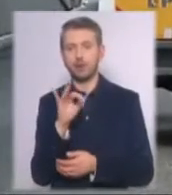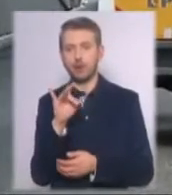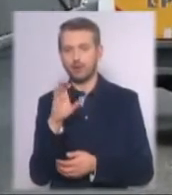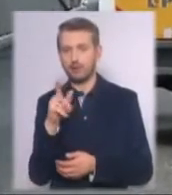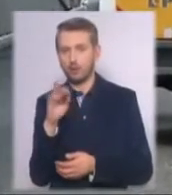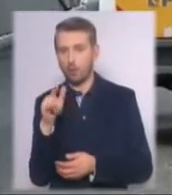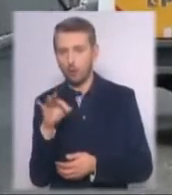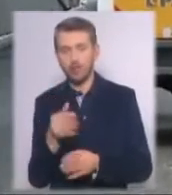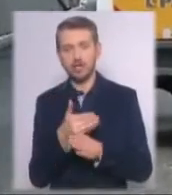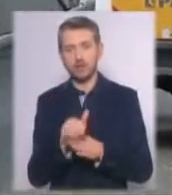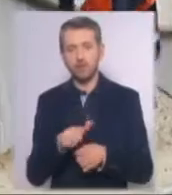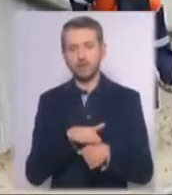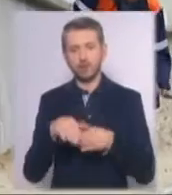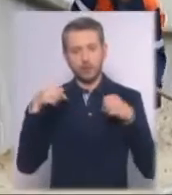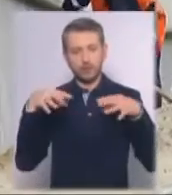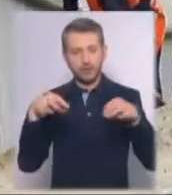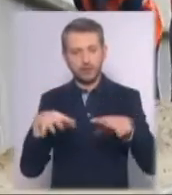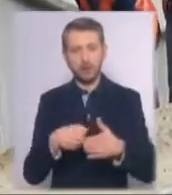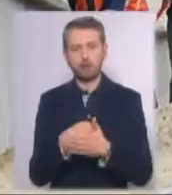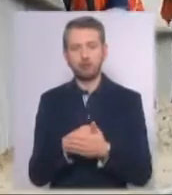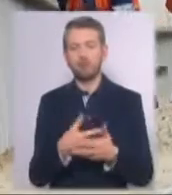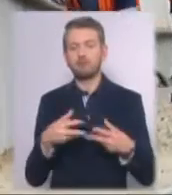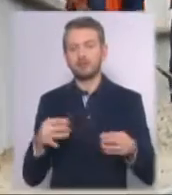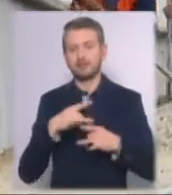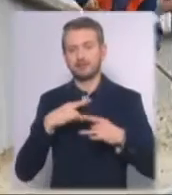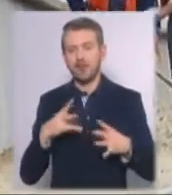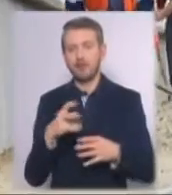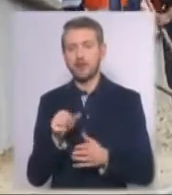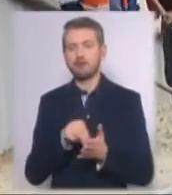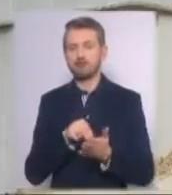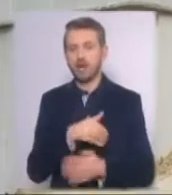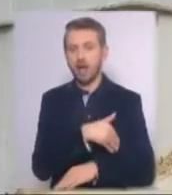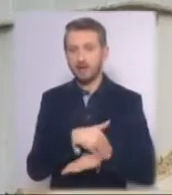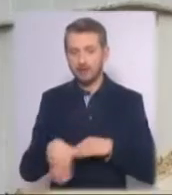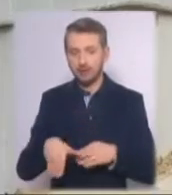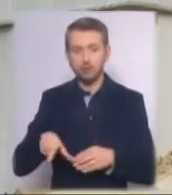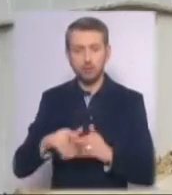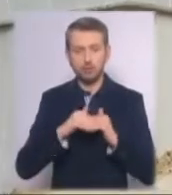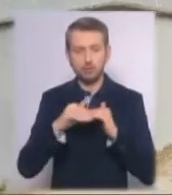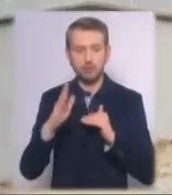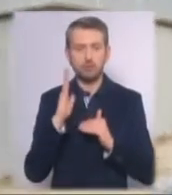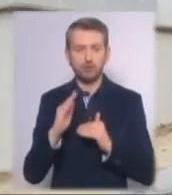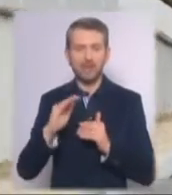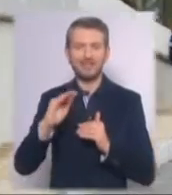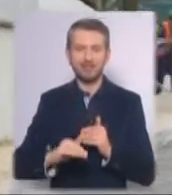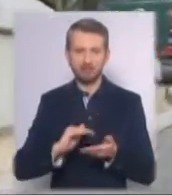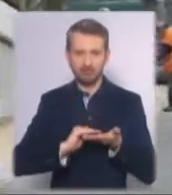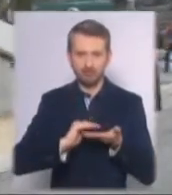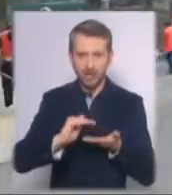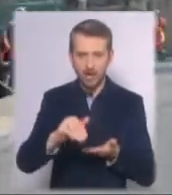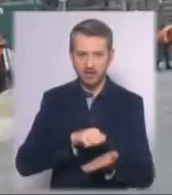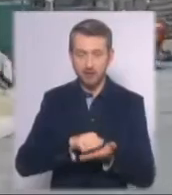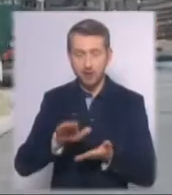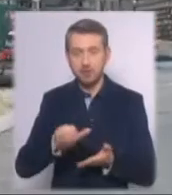виконано частично освітлення. До травневих свят на Черкаській дорожнє полотно матиме нижній шар асфальту. Після